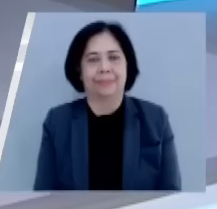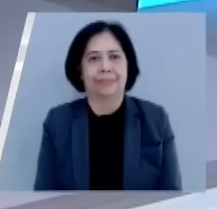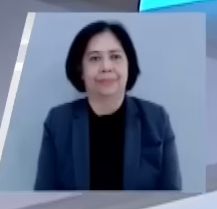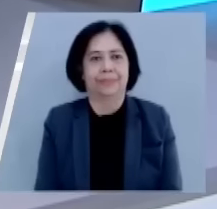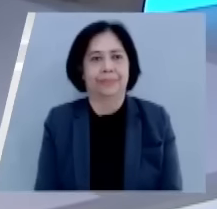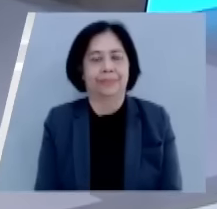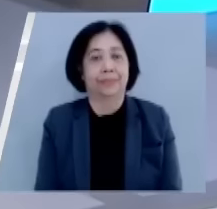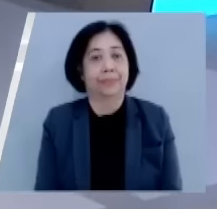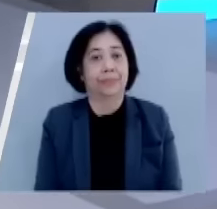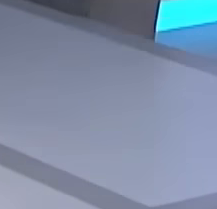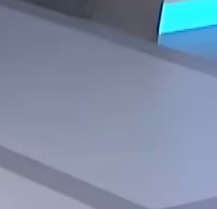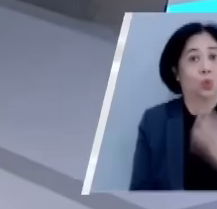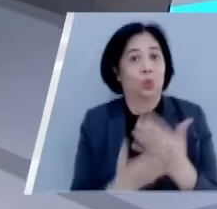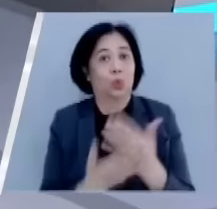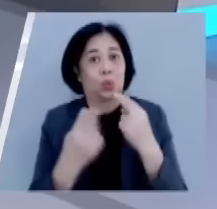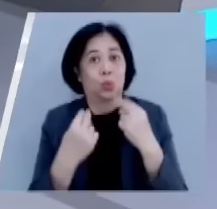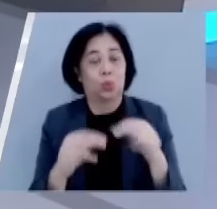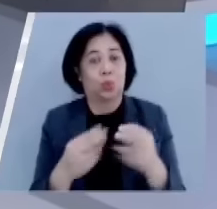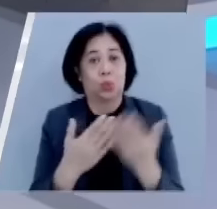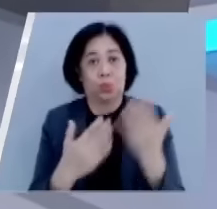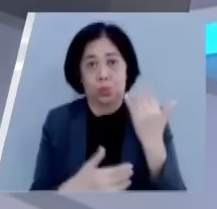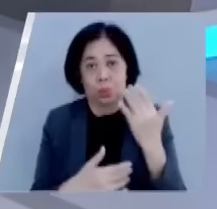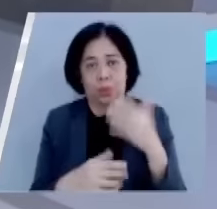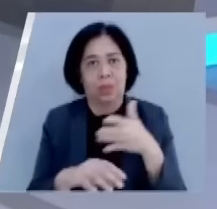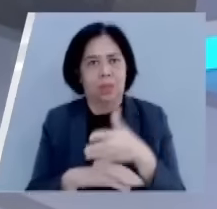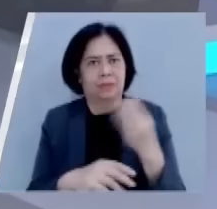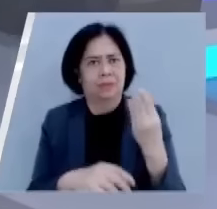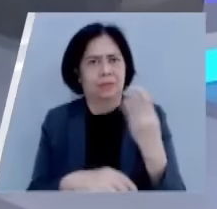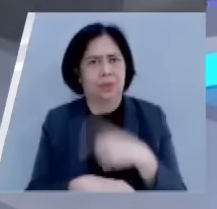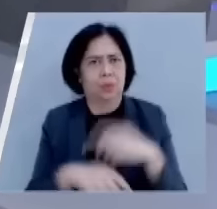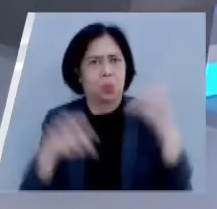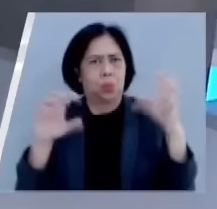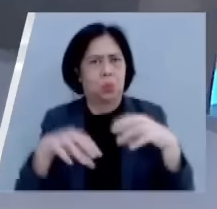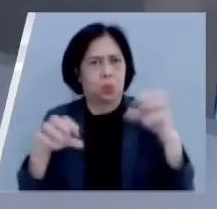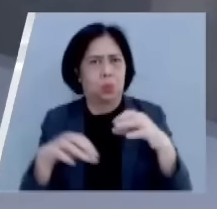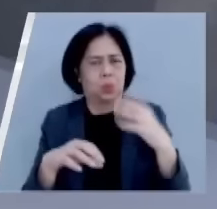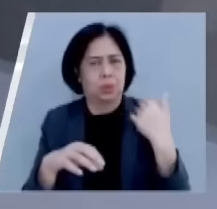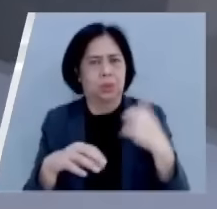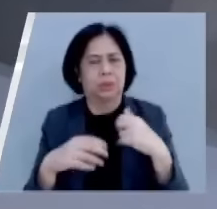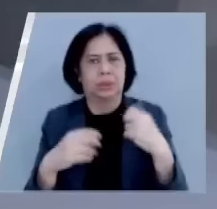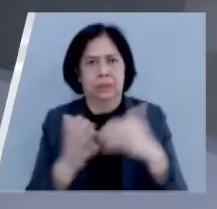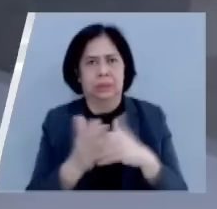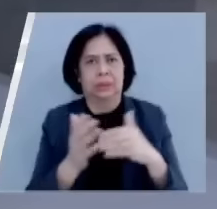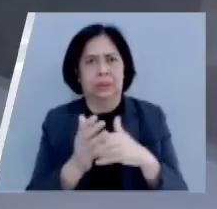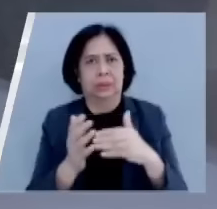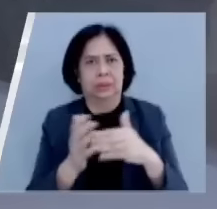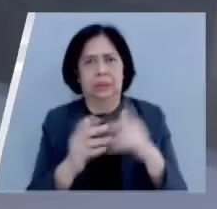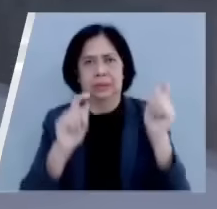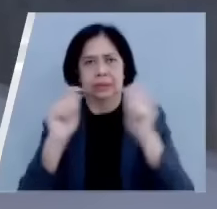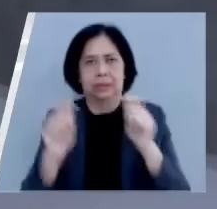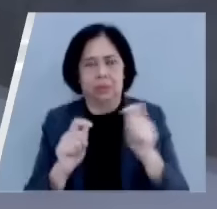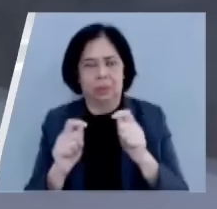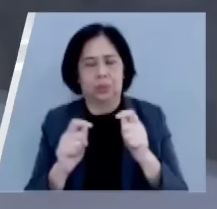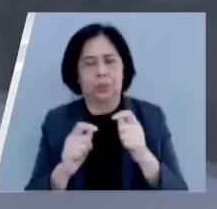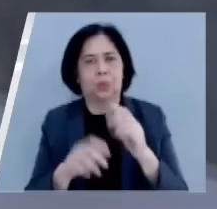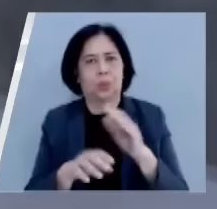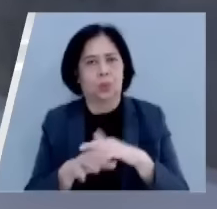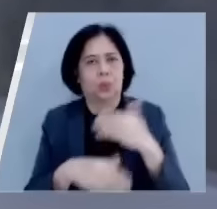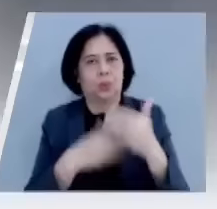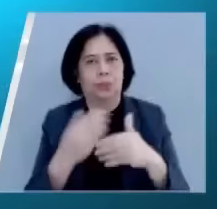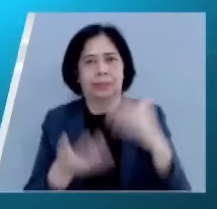Good news, mga kapuso, dahil matapos ang ilang araw na pag-ulan dahil sa magkakasunod na bagyo, unti-unti nang mababawasan